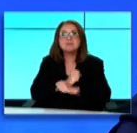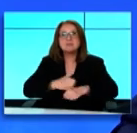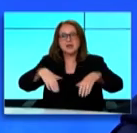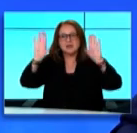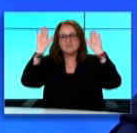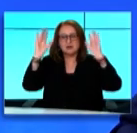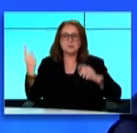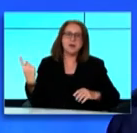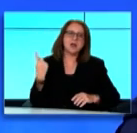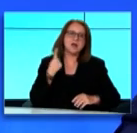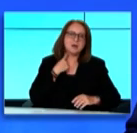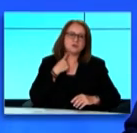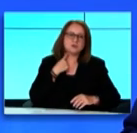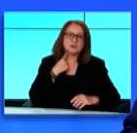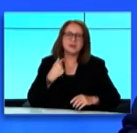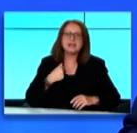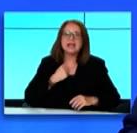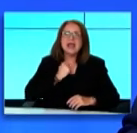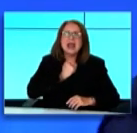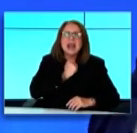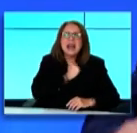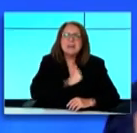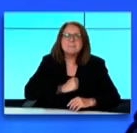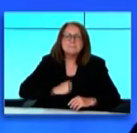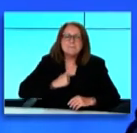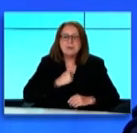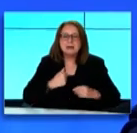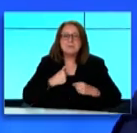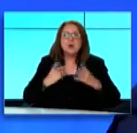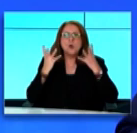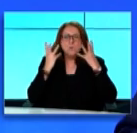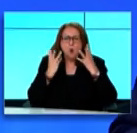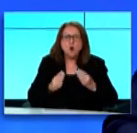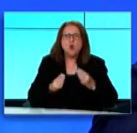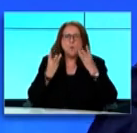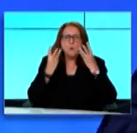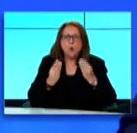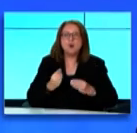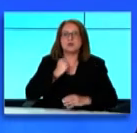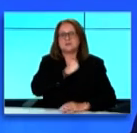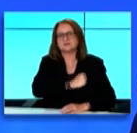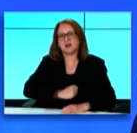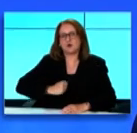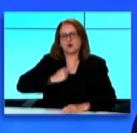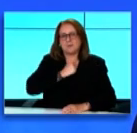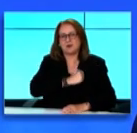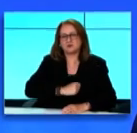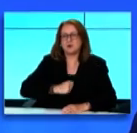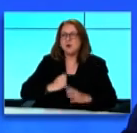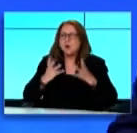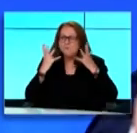πραγματικά πολύ στεναχωρημένος με αυτό το οποίο έγινε, ειδικά σε αυτή την περιοχή, γιατί αποτελεί έναν από τους λίγους πνεύμονες